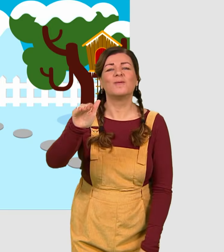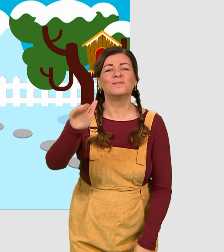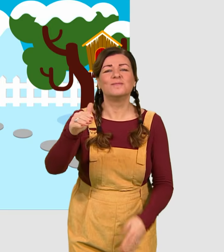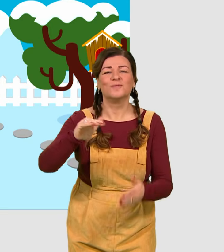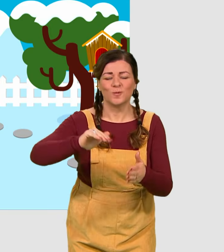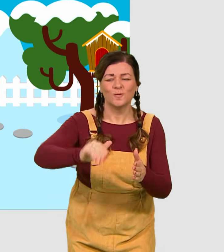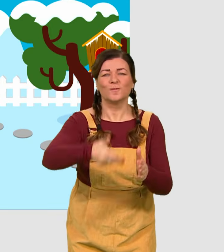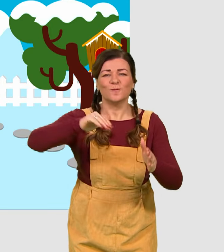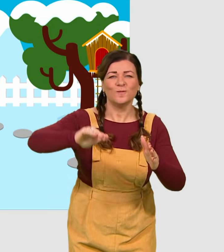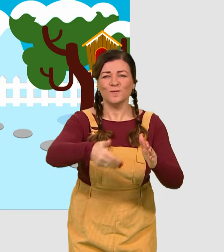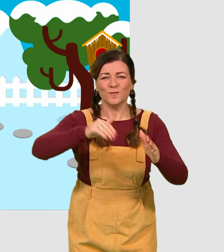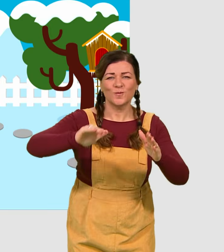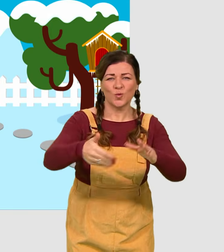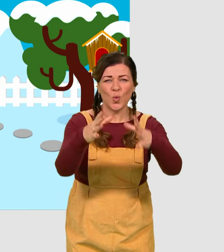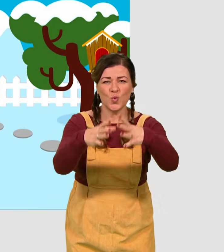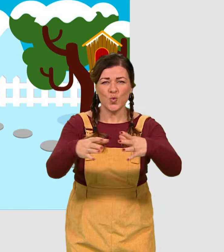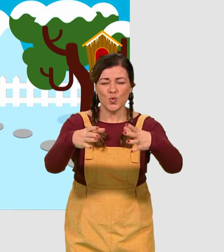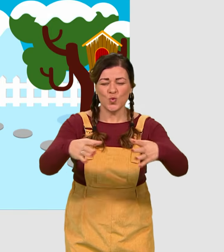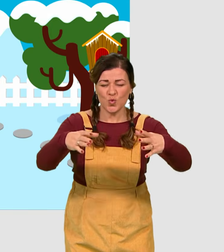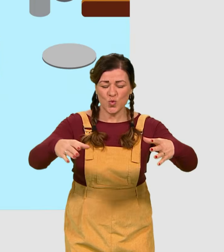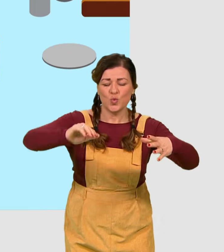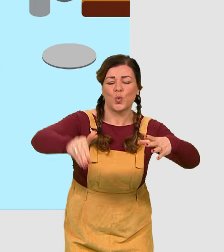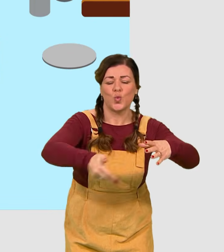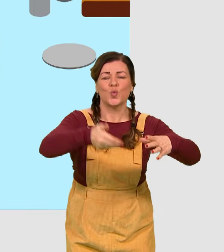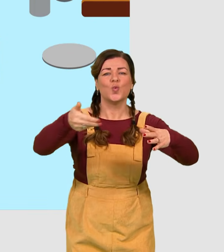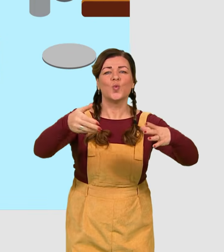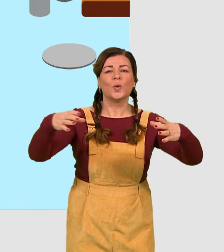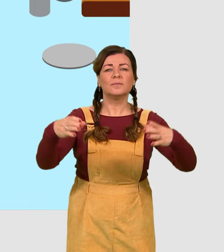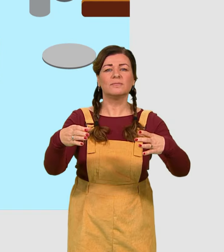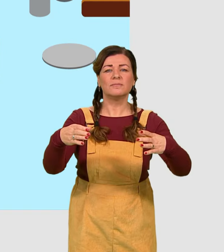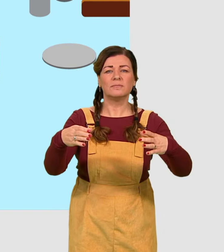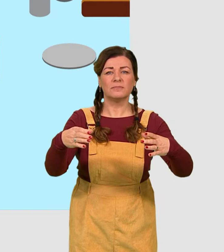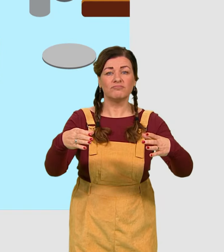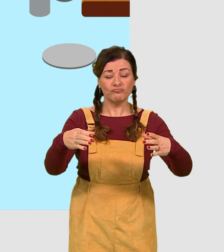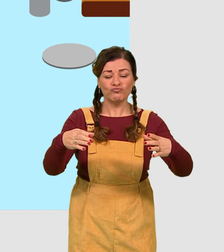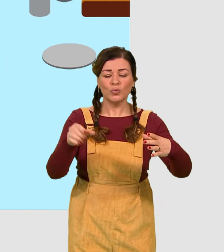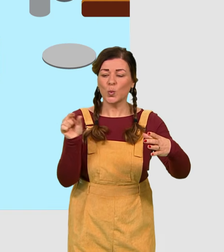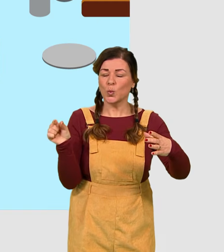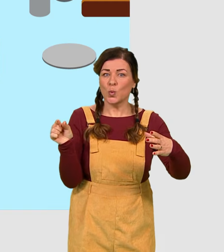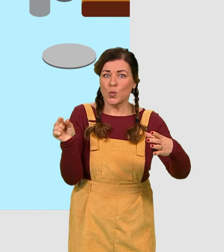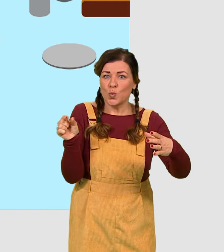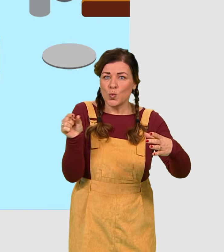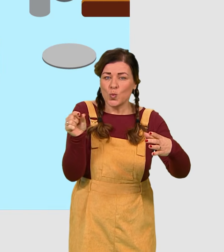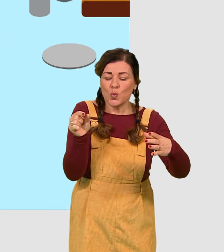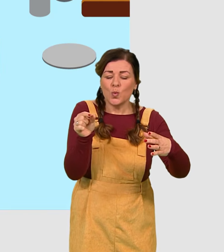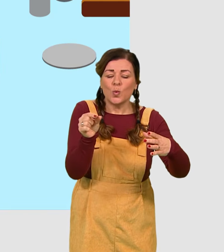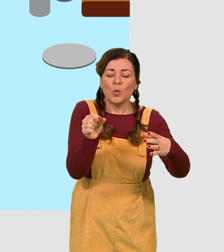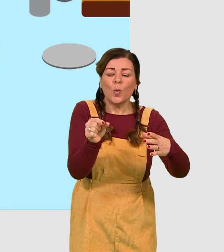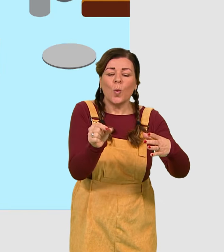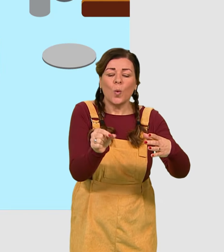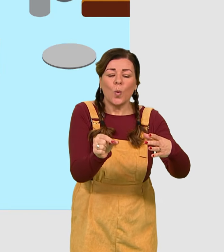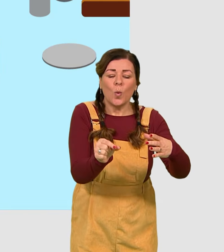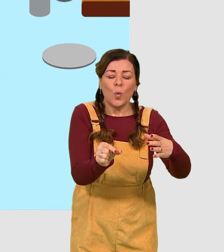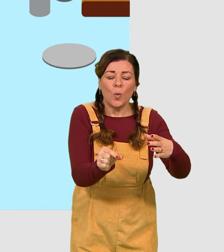twll mwyn plannu'r hedyn bach hyd. Pan oedd y twll yn ddigon mawr, planodd triog